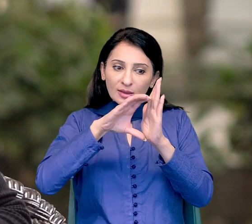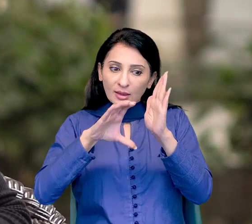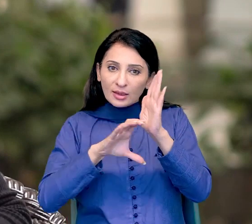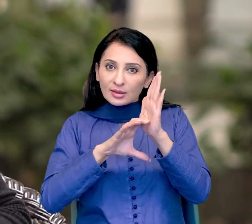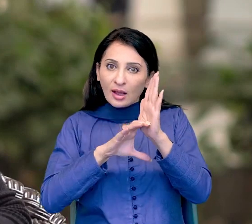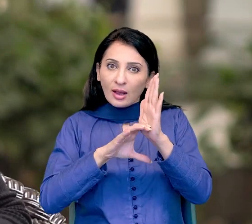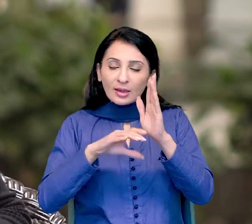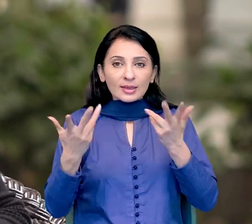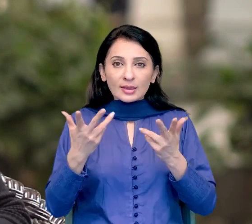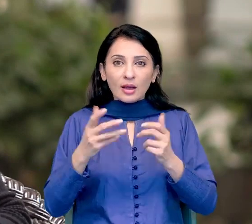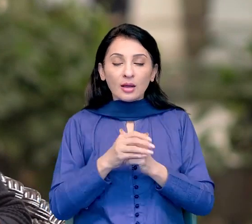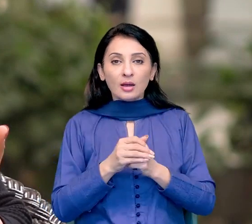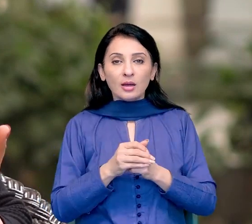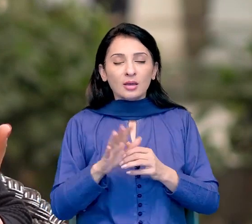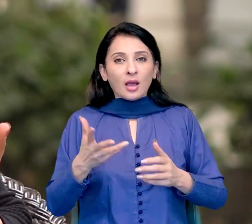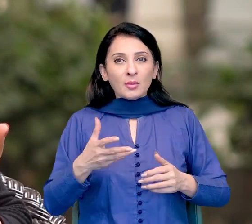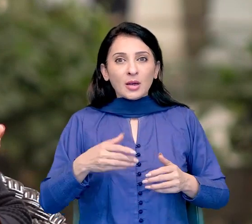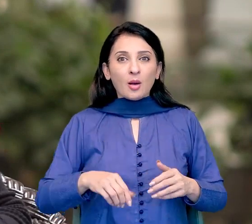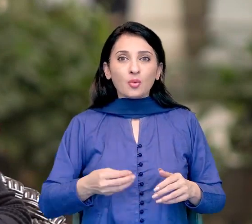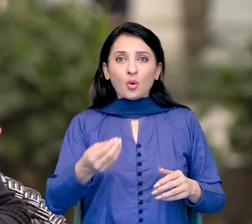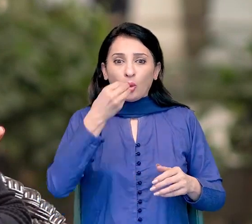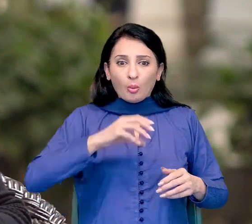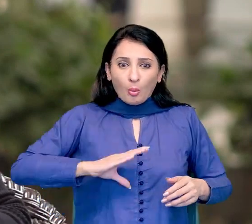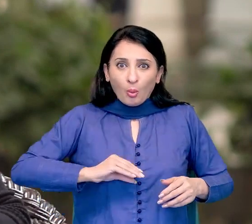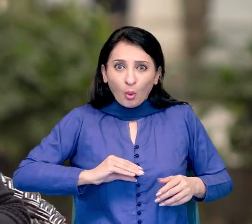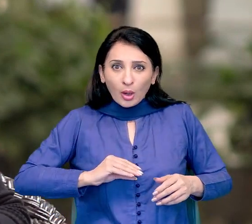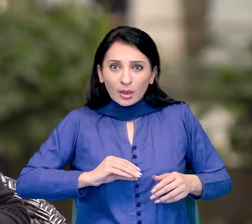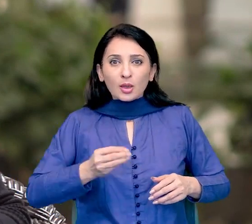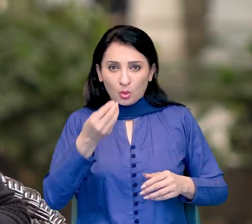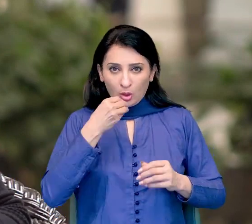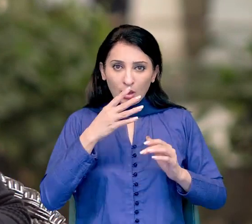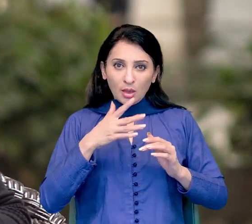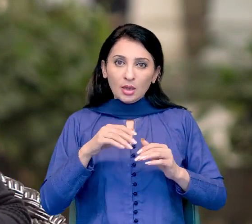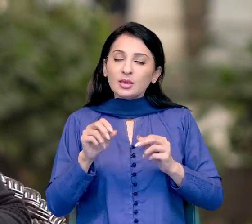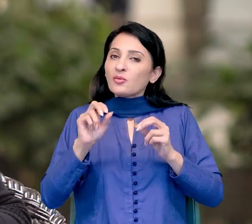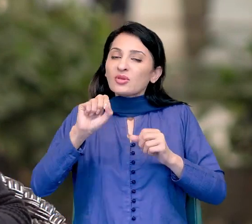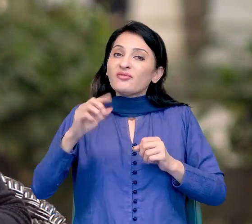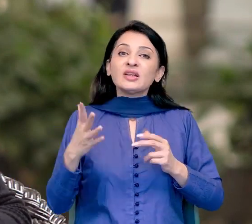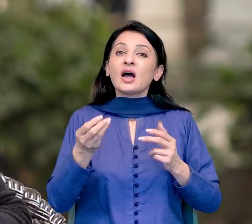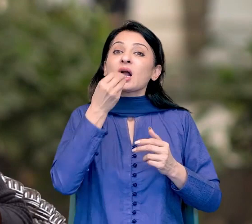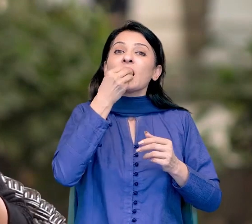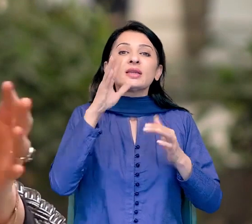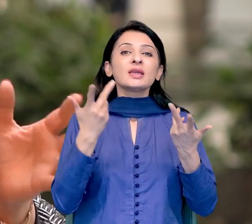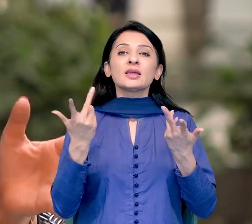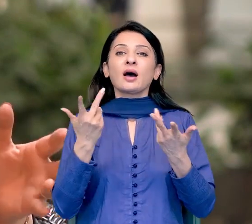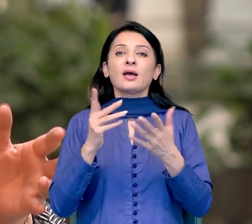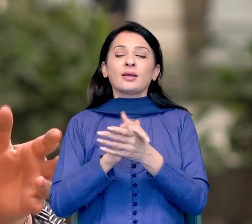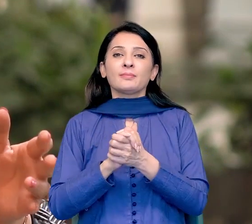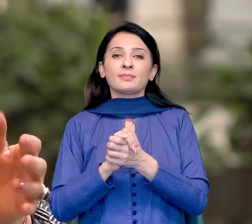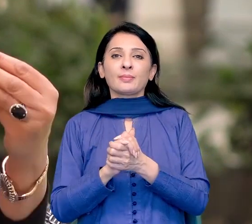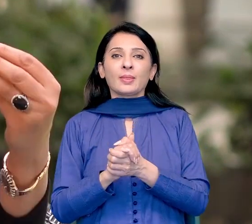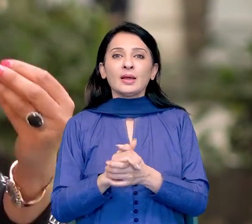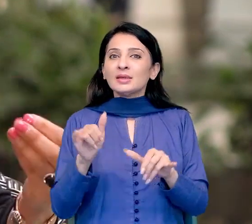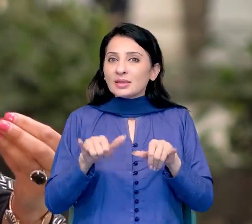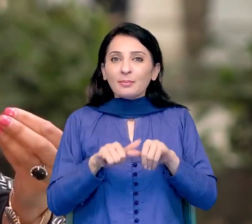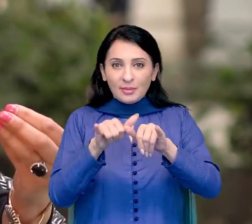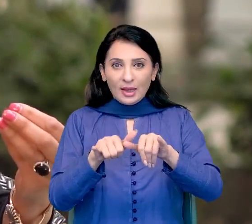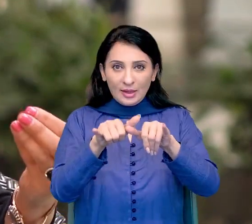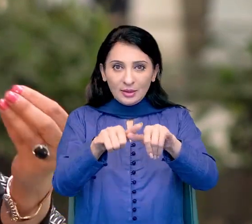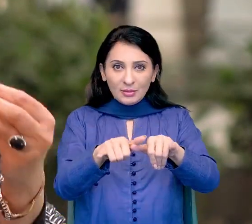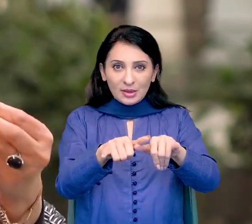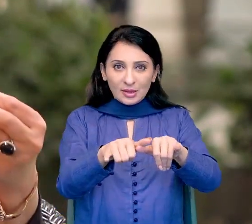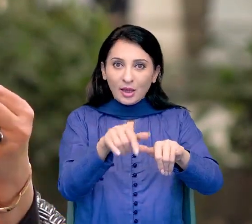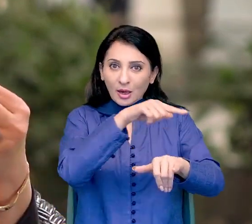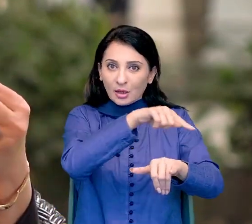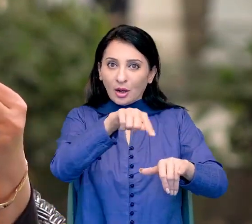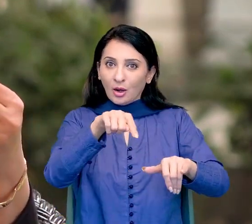اور اس وقت آپ کیا فیل کر رہے ہیں. آپ کو فزیکلی بھوک لگی ہے تو آپ کھا رہے ہیں یا آپ کسی اور وجہ سے کھا رہے ہیں. When animals eat,